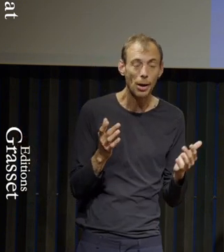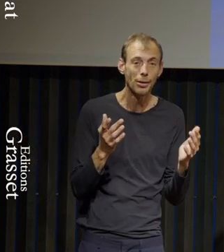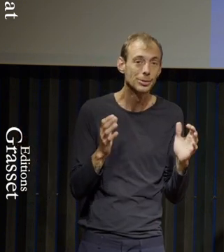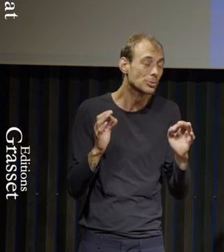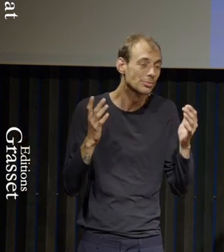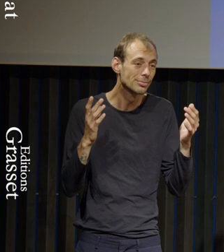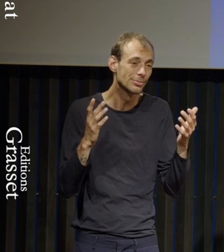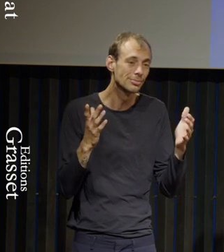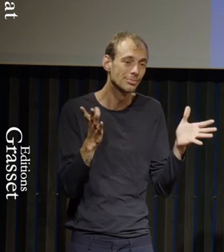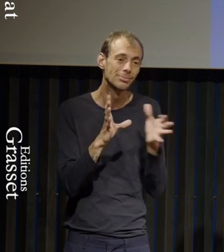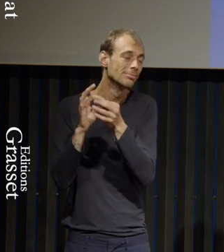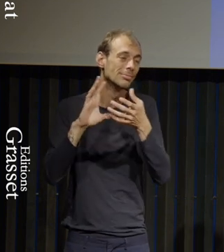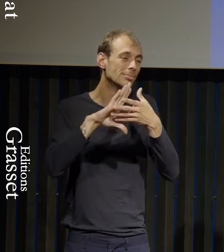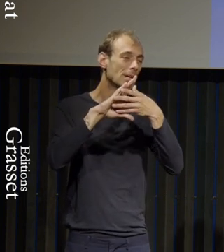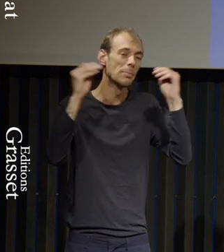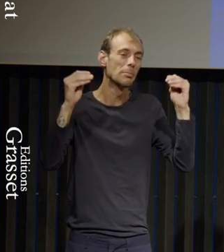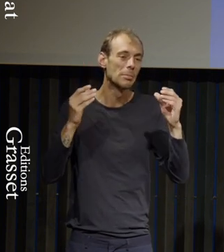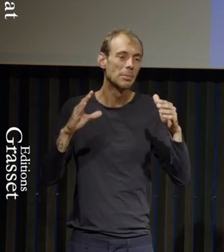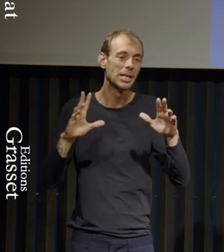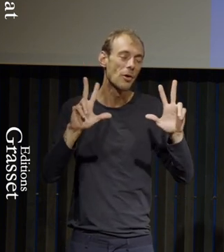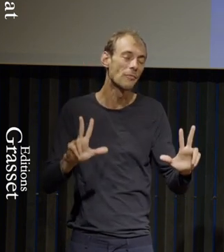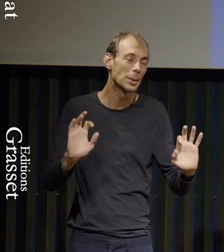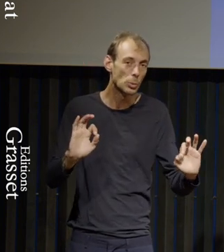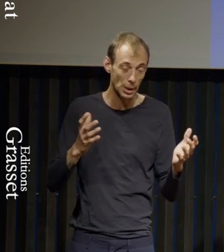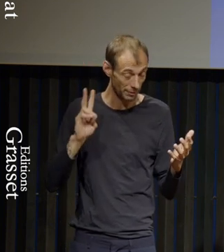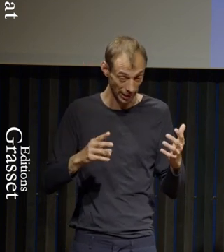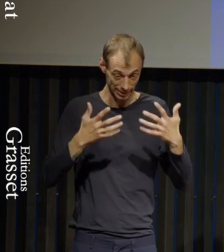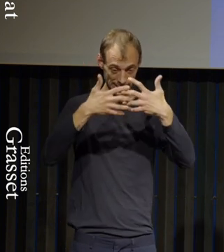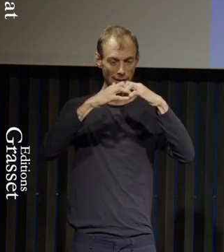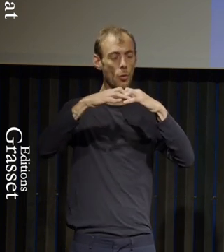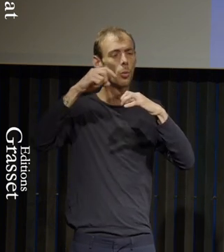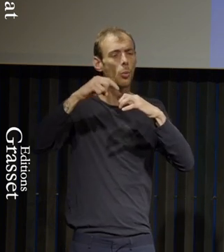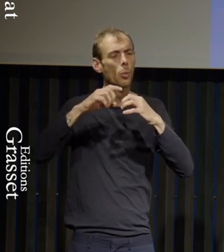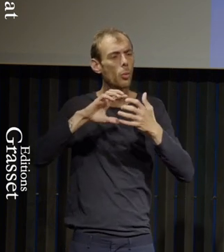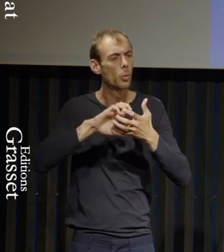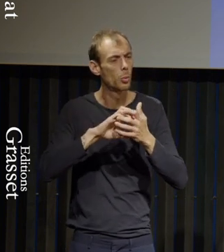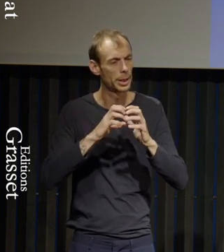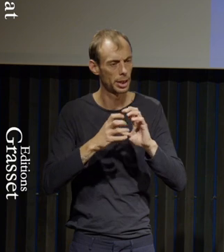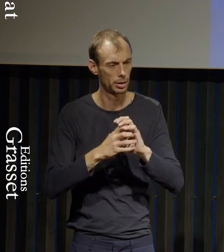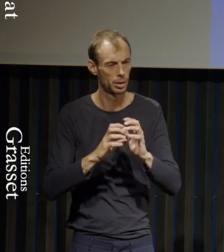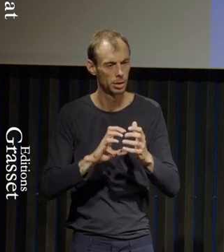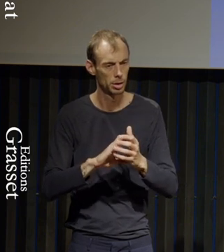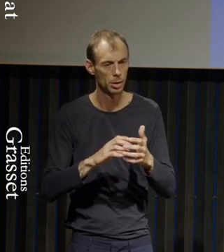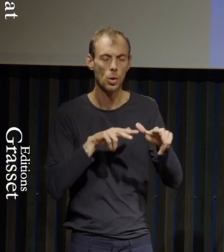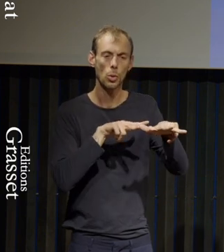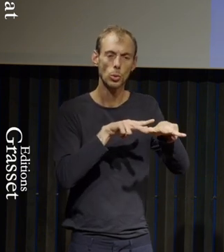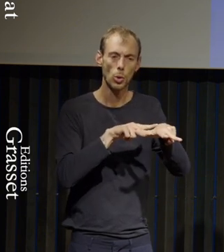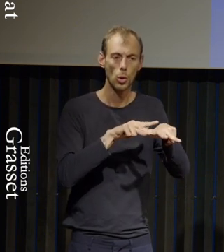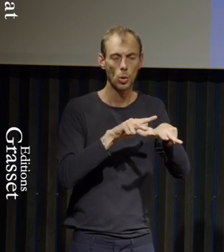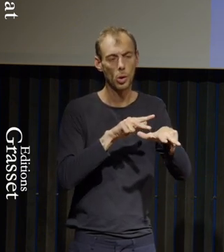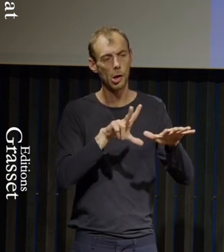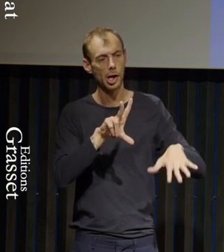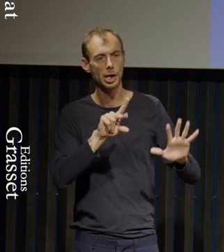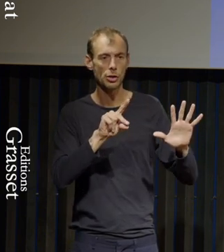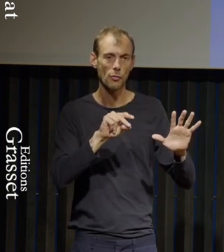c'est un organe d'une complexité incroyable. C'est entre 80 et 100 milliards de neurones, et chacun